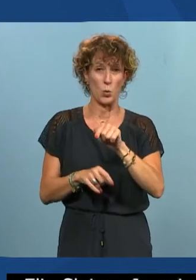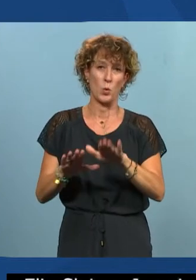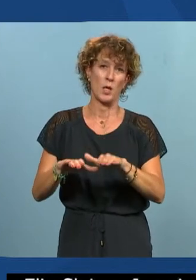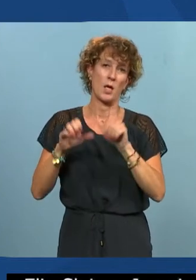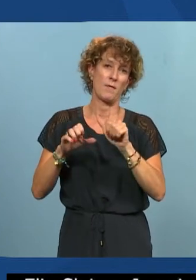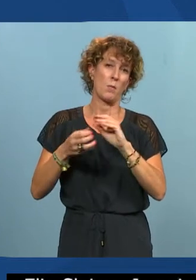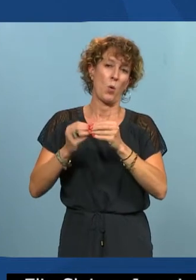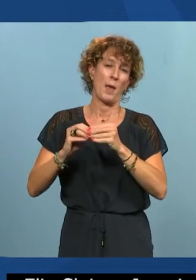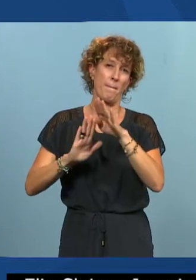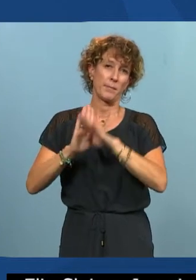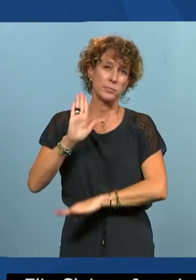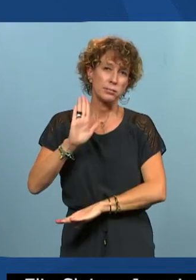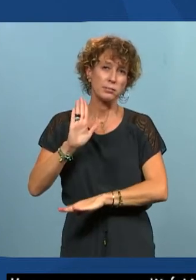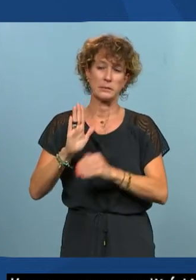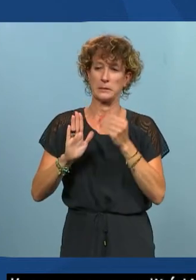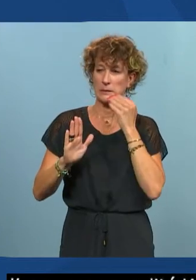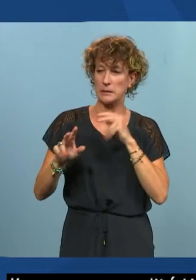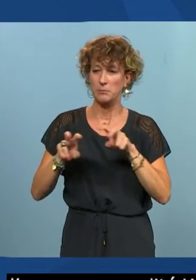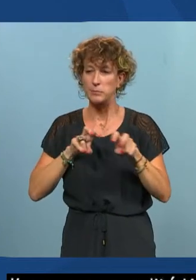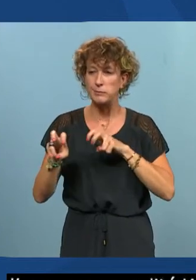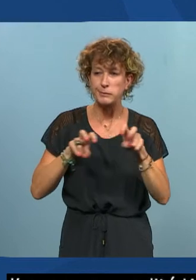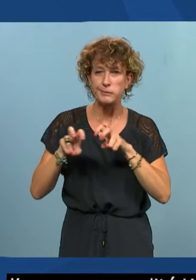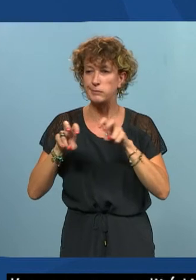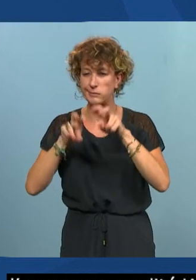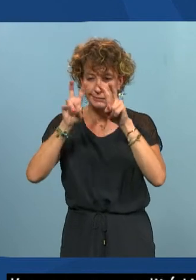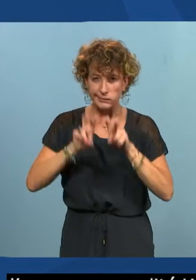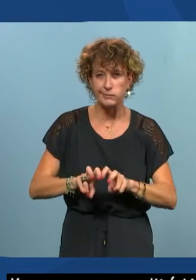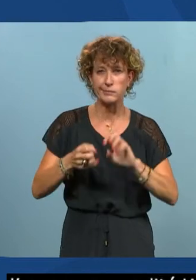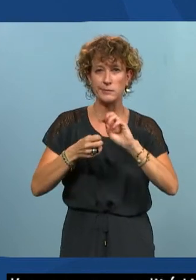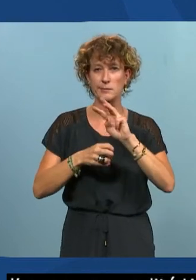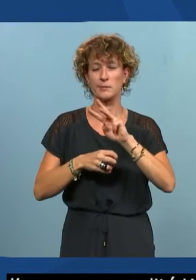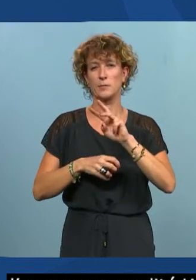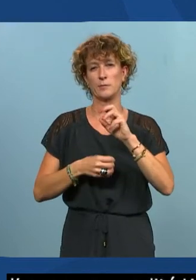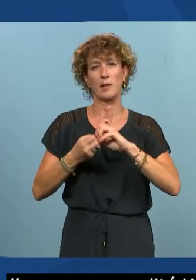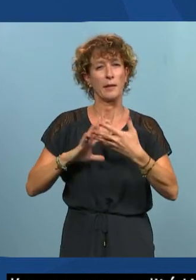possibles lorsqu'ils naviguent et lorsqu'ils utilisent les sites web. Voilà.